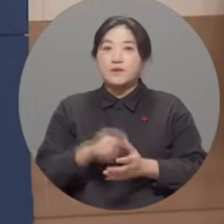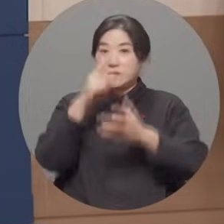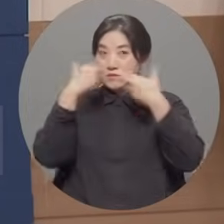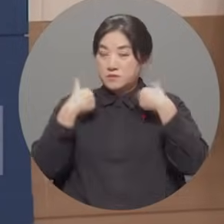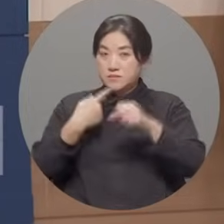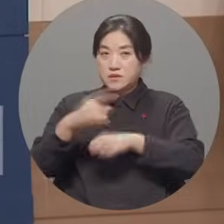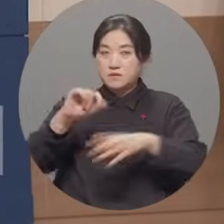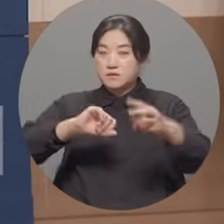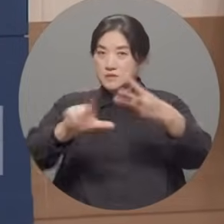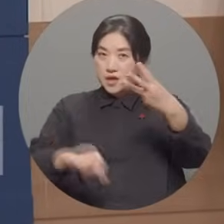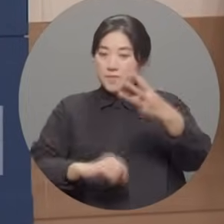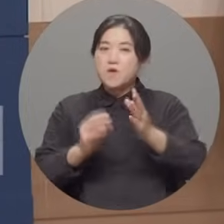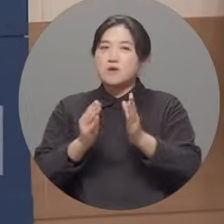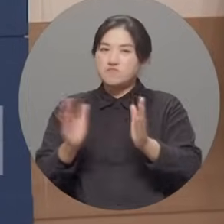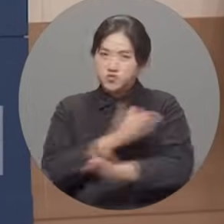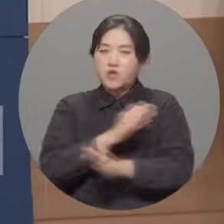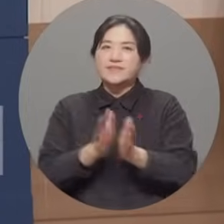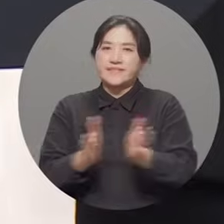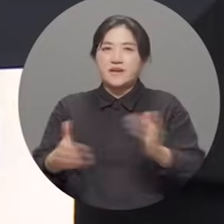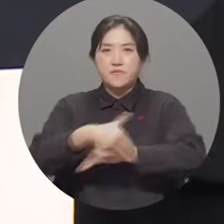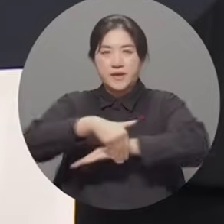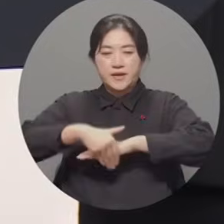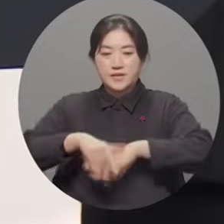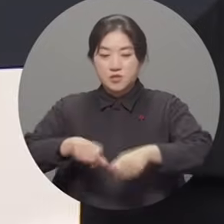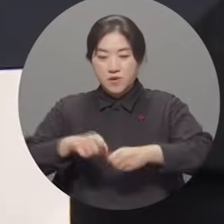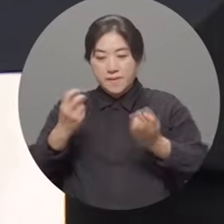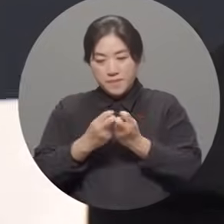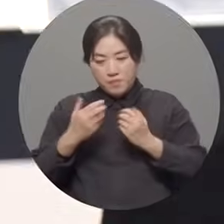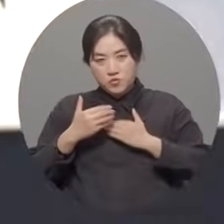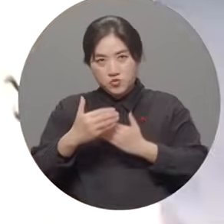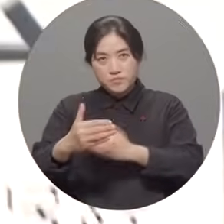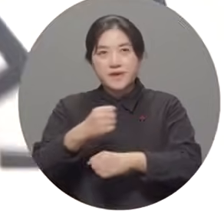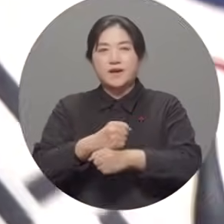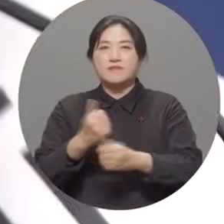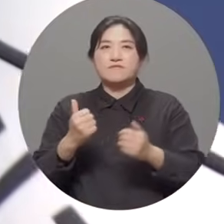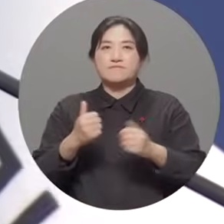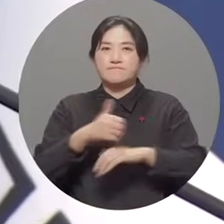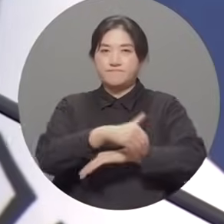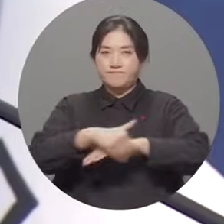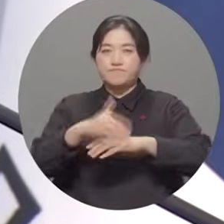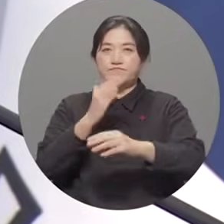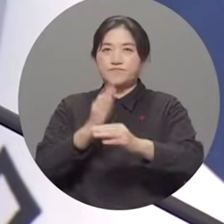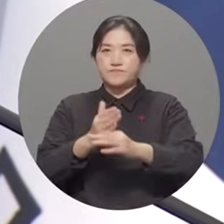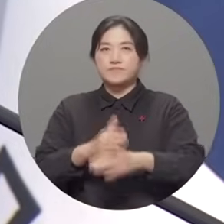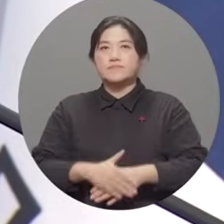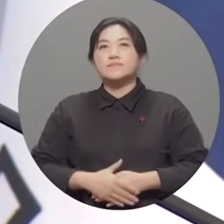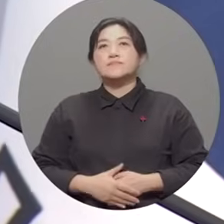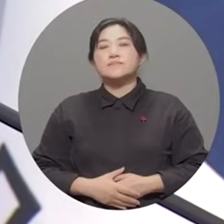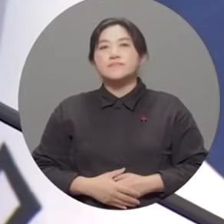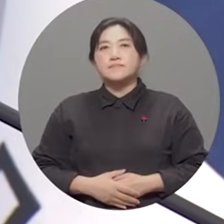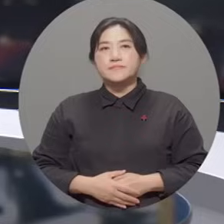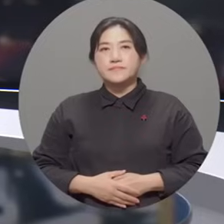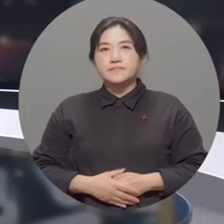내년 3월 시행을 목표로 구체적 시행 방안을 마련해 나갈 계획입니다. MBC 뉴스 정혜인입니다.